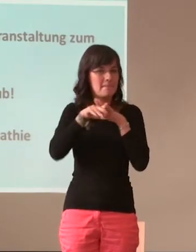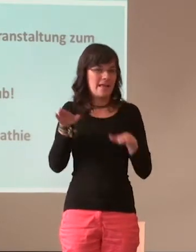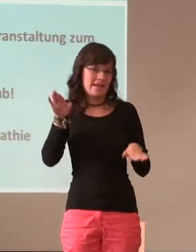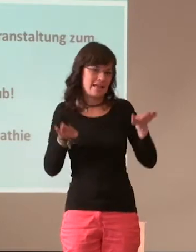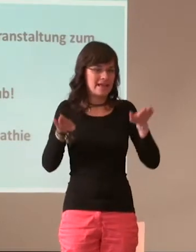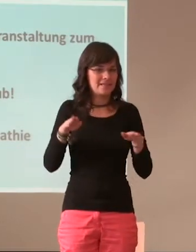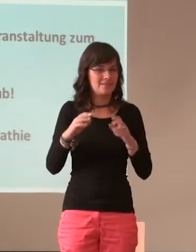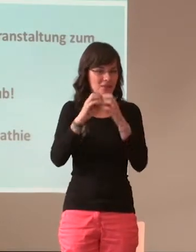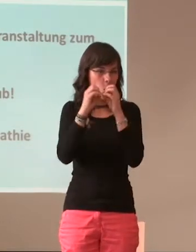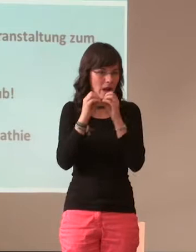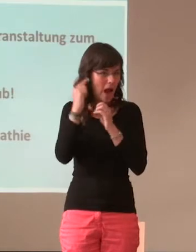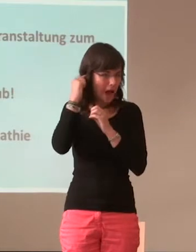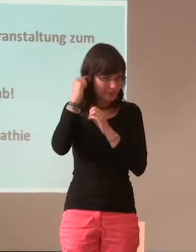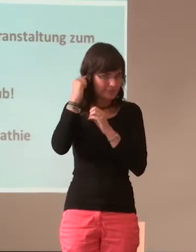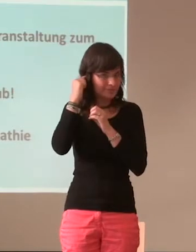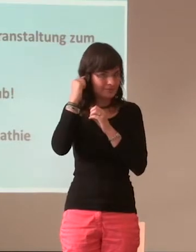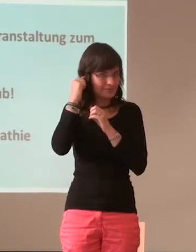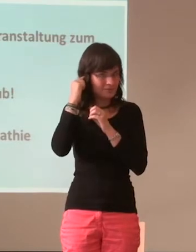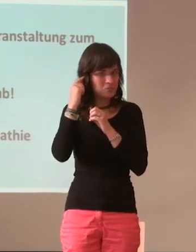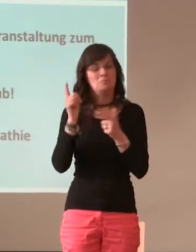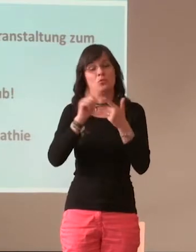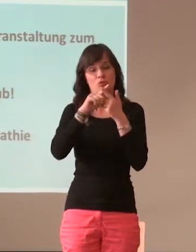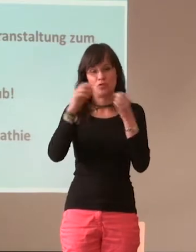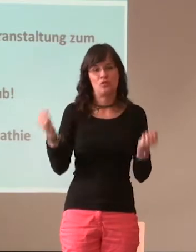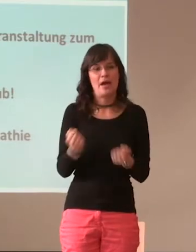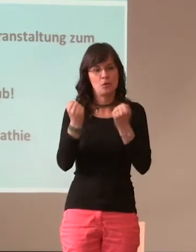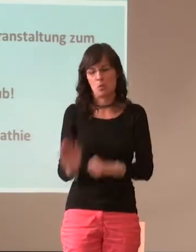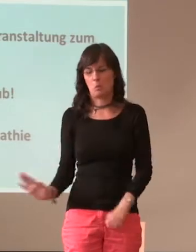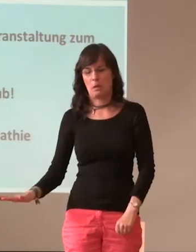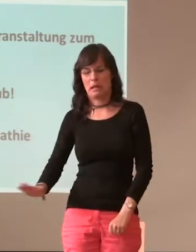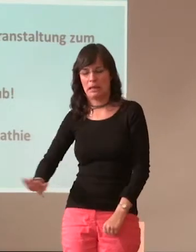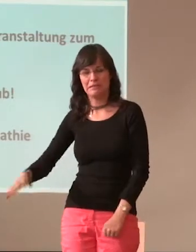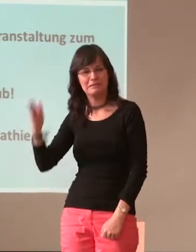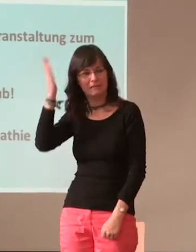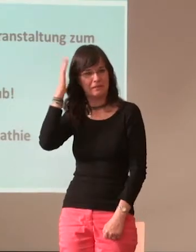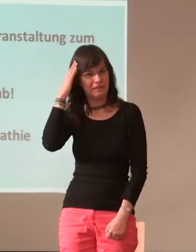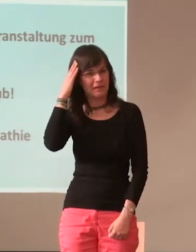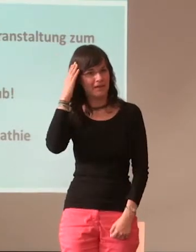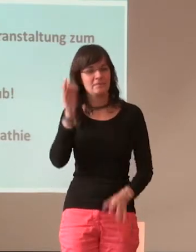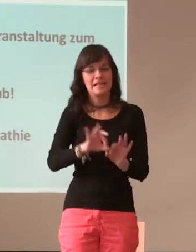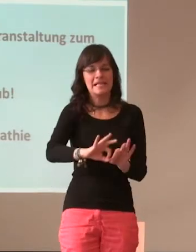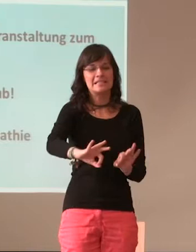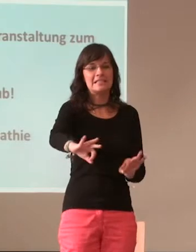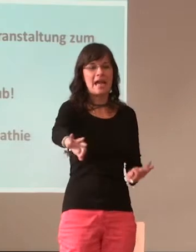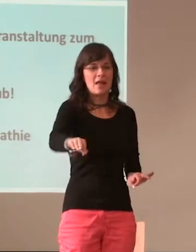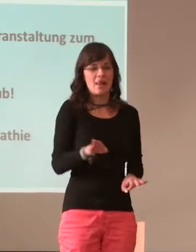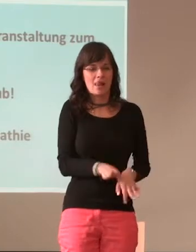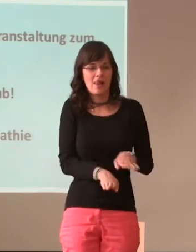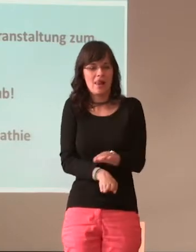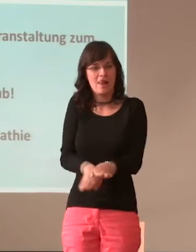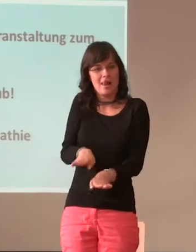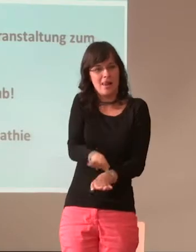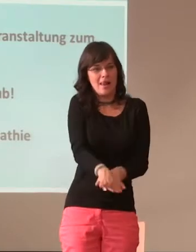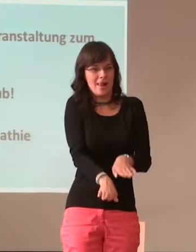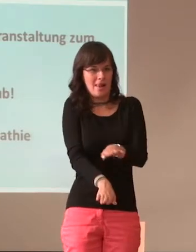das andere kennt auch, jeder aus der Kindheit, also ich jedenfalls noch, das ist der sogenannte Seiltänzergang oder früher